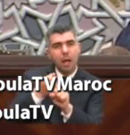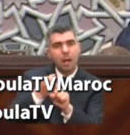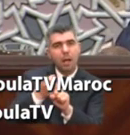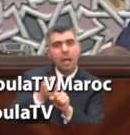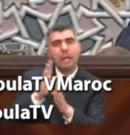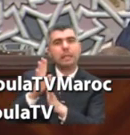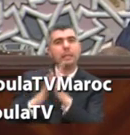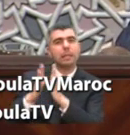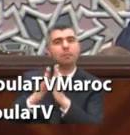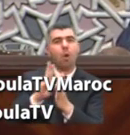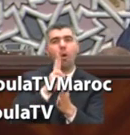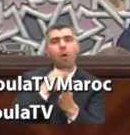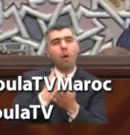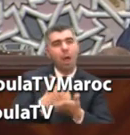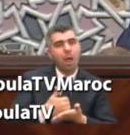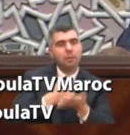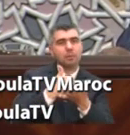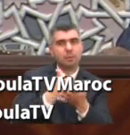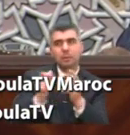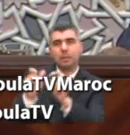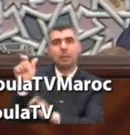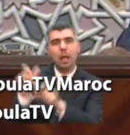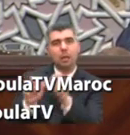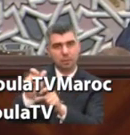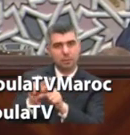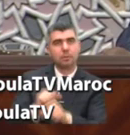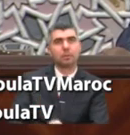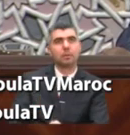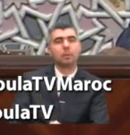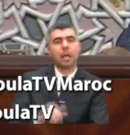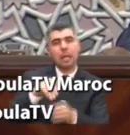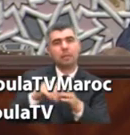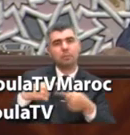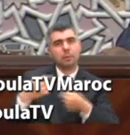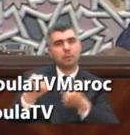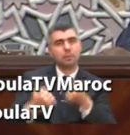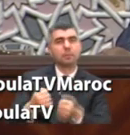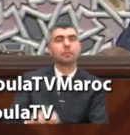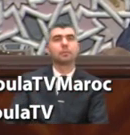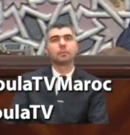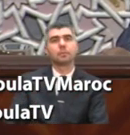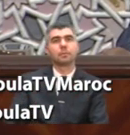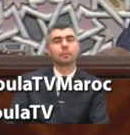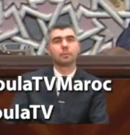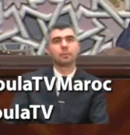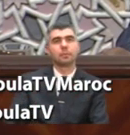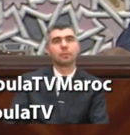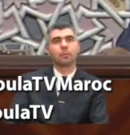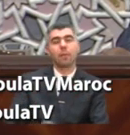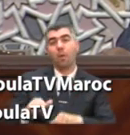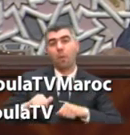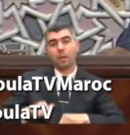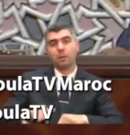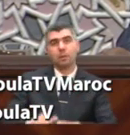المقاصة للسيدات والسادة النواب المحترمين من فريق الأصالة والمعاصرة. تفضلوا السيد النائب المحترم. سيد